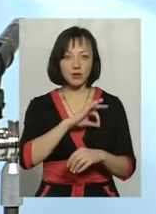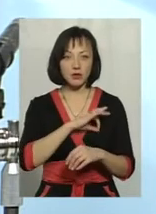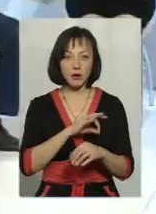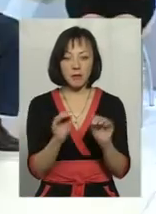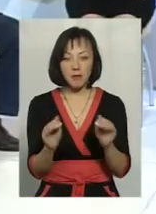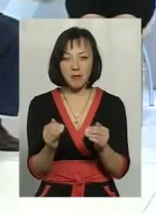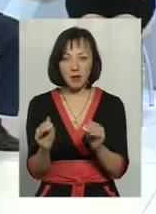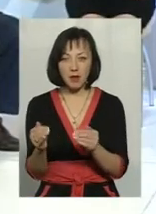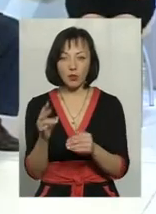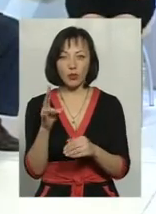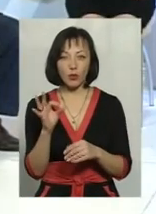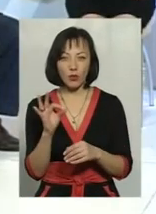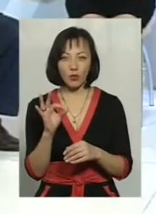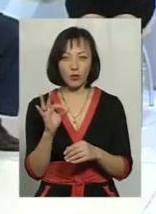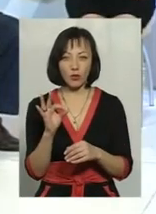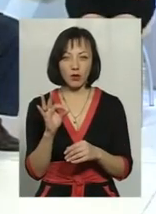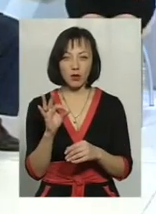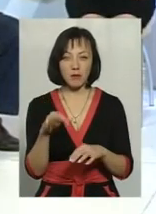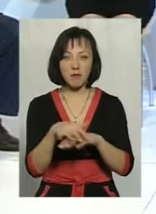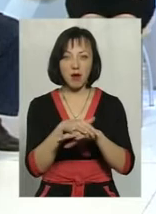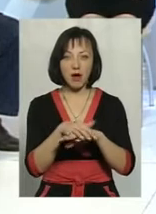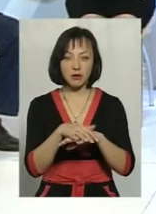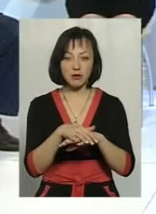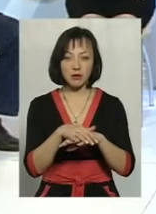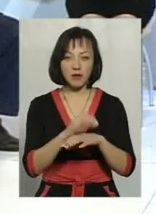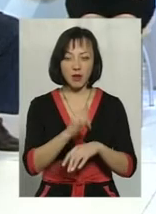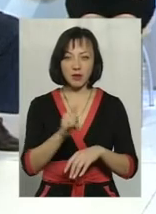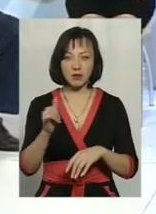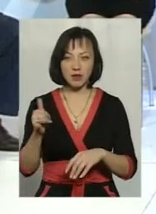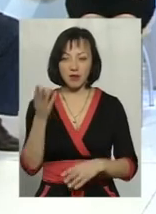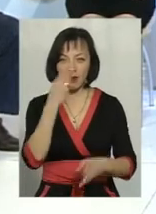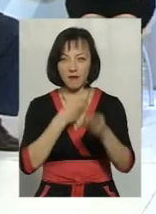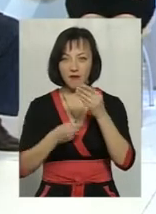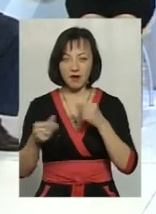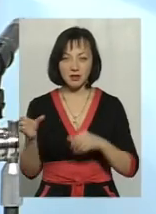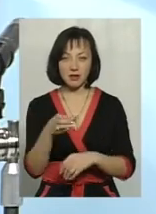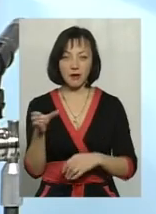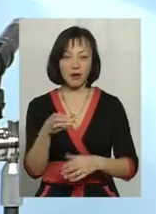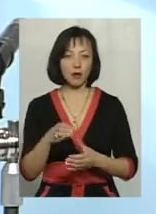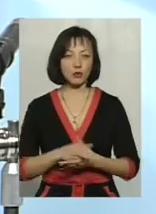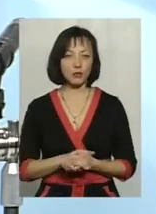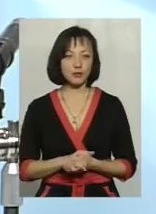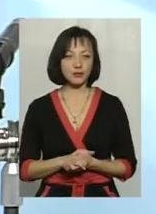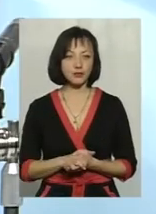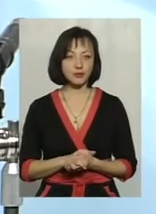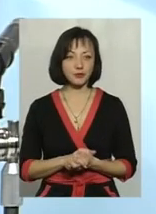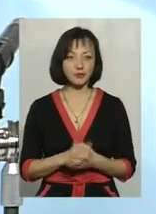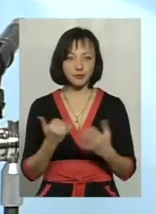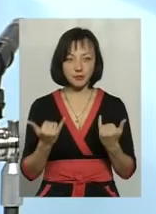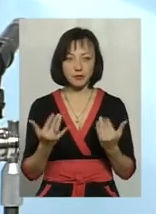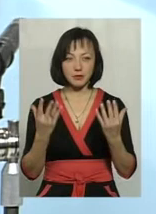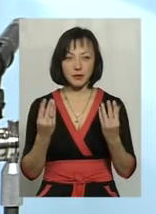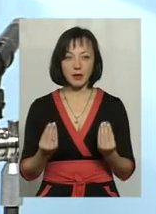кустарний, але, можна так сказати, масовий розлив фальсифікату. Ну, буквально днями,